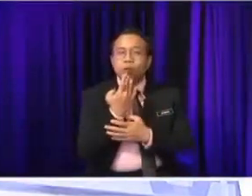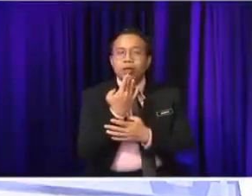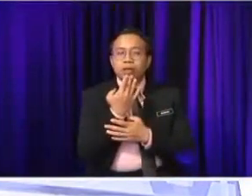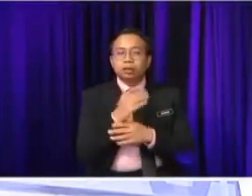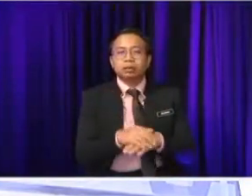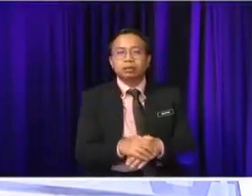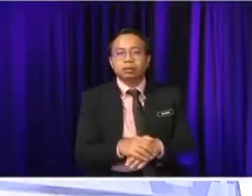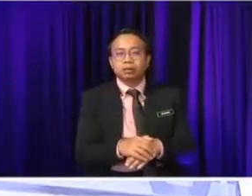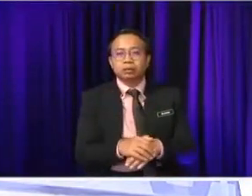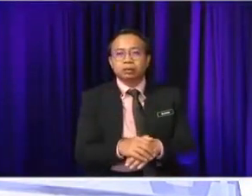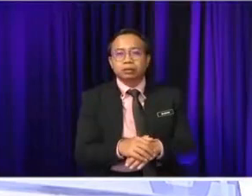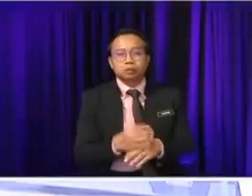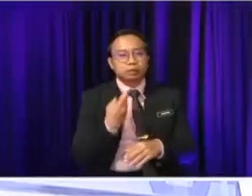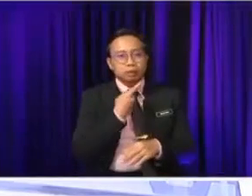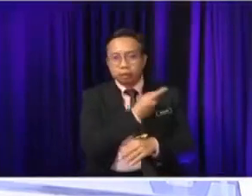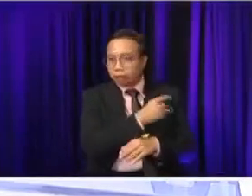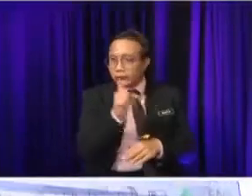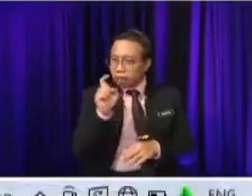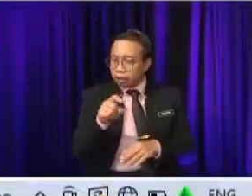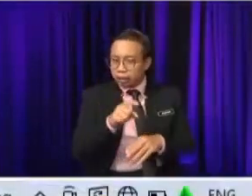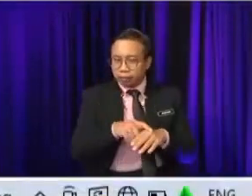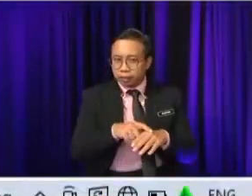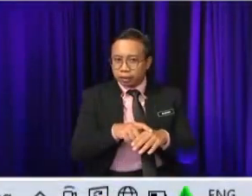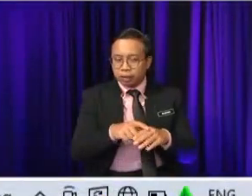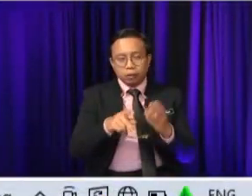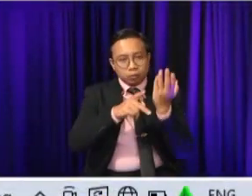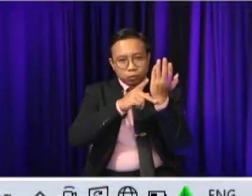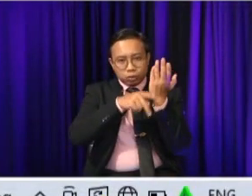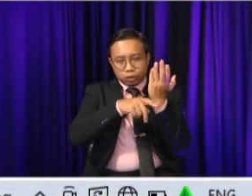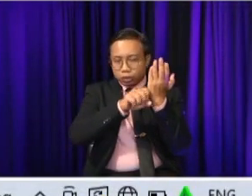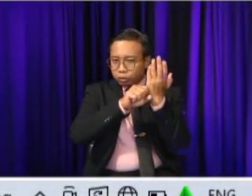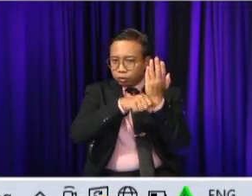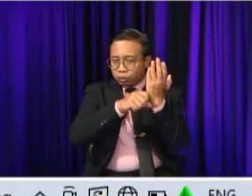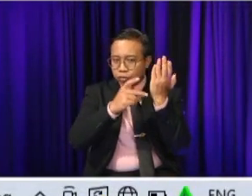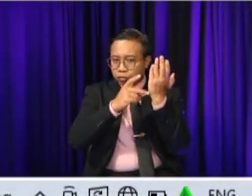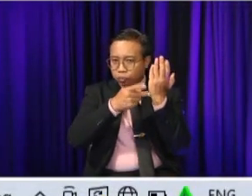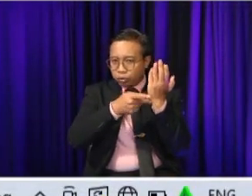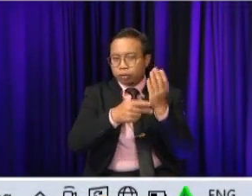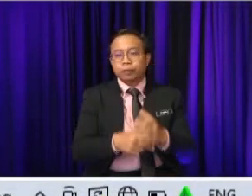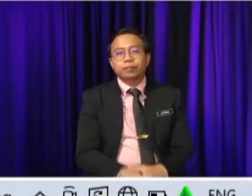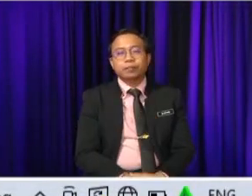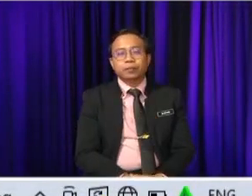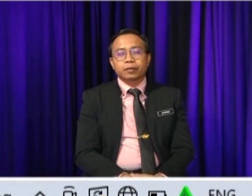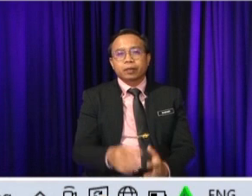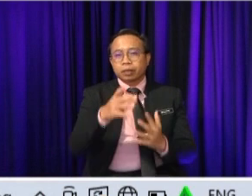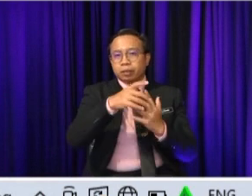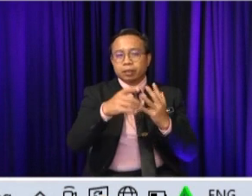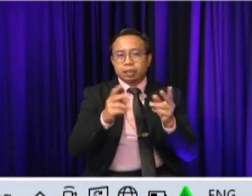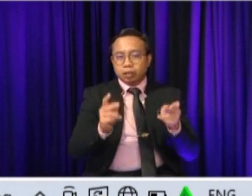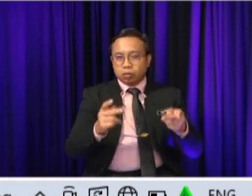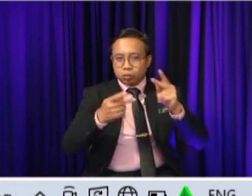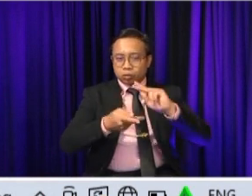ini kita klik pada swatches nah ini kita Panggil eee pilihan kota warnet